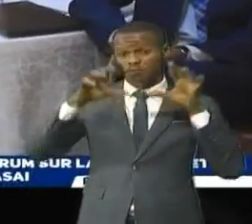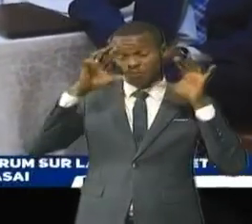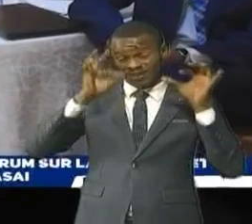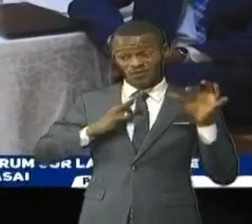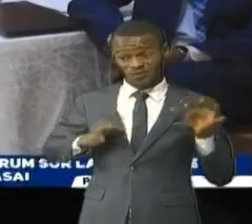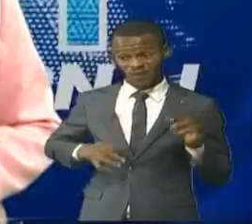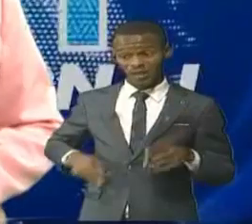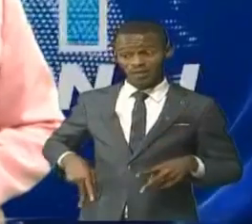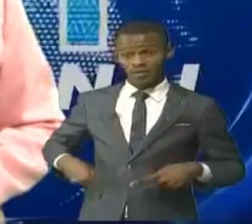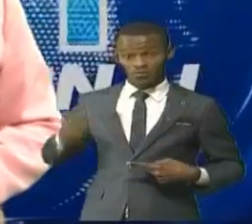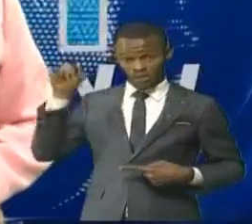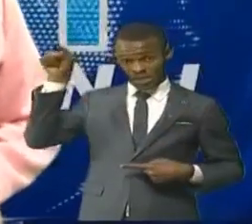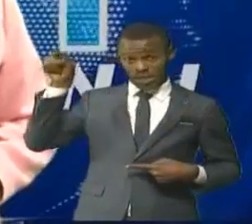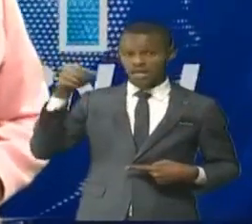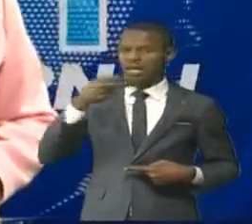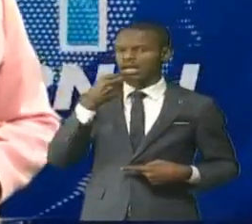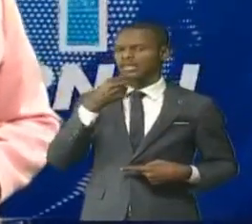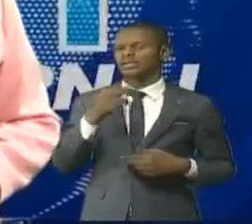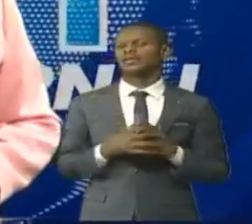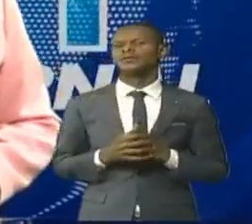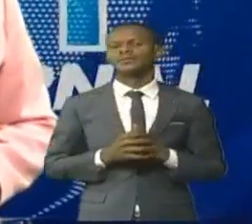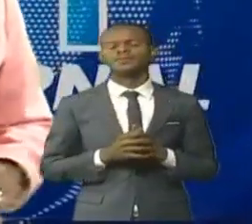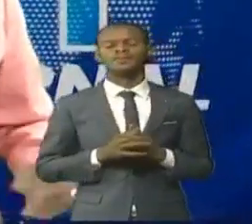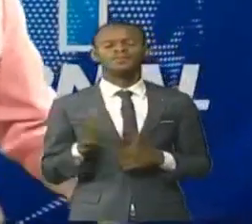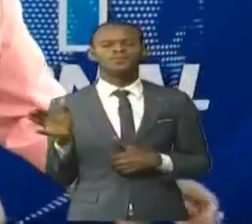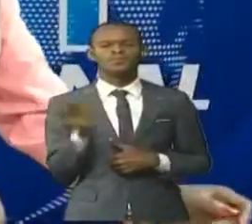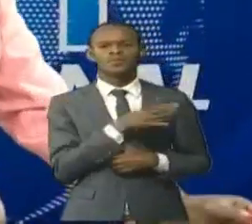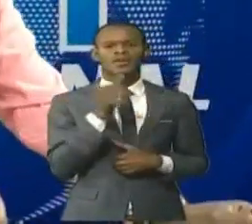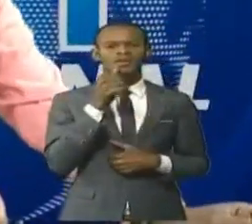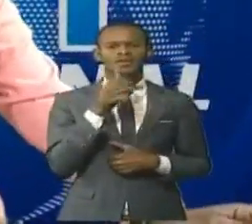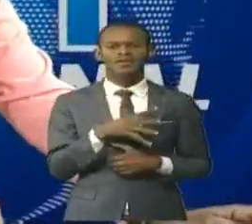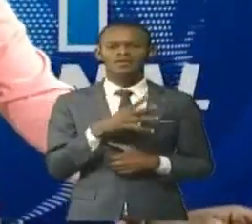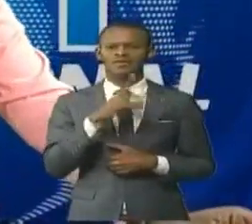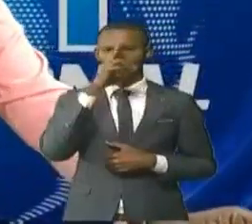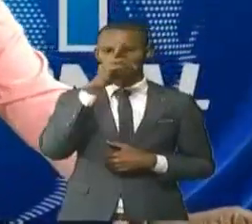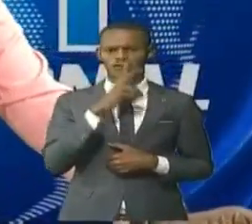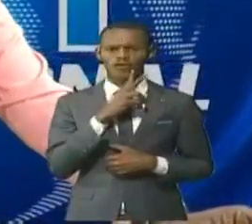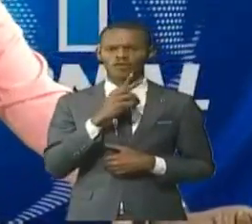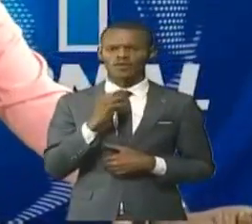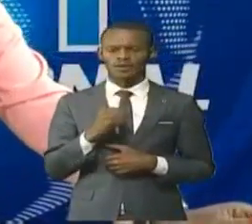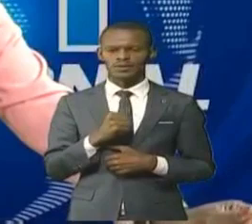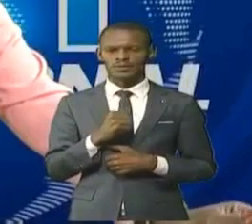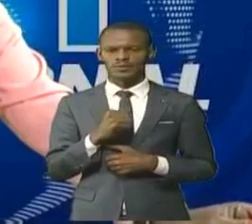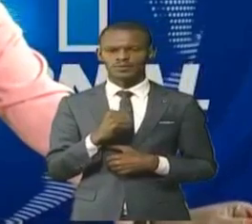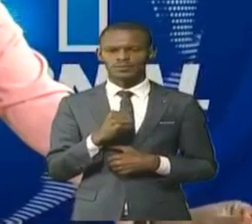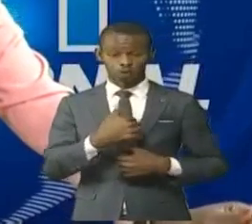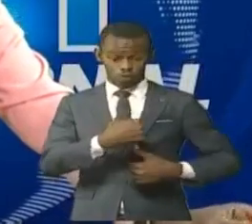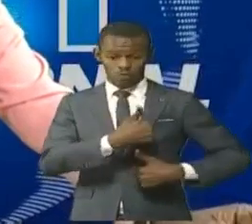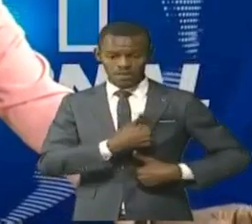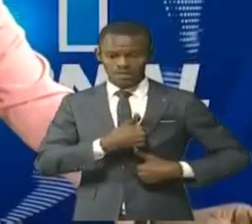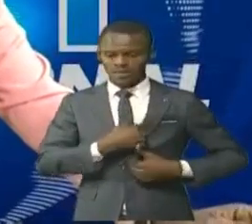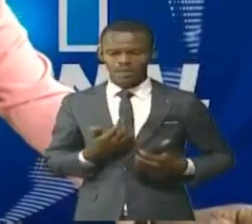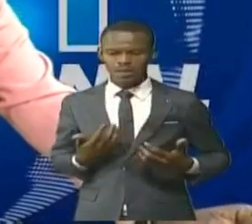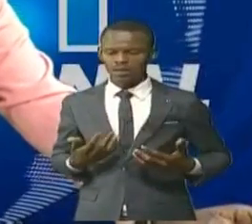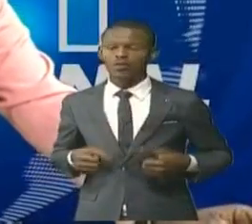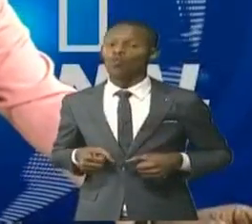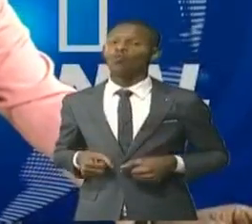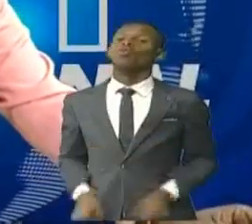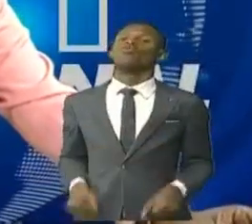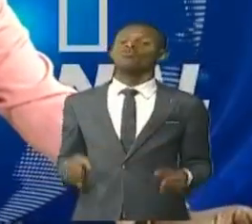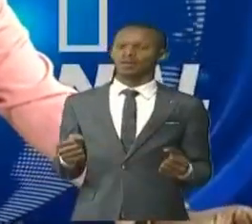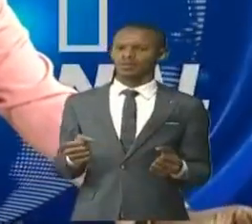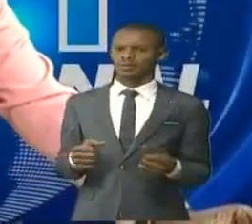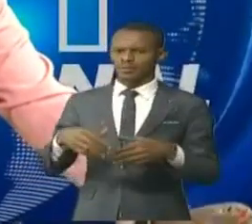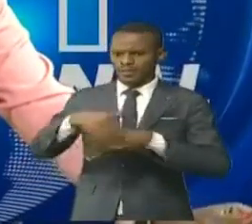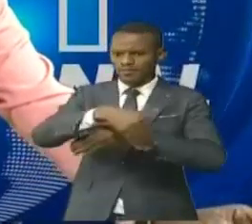Tshisekedi Tshilombo. Les femmes veuves des militaires décédés au front du camp adjudant-chef Al Yaou ont